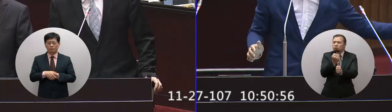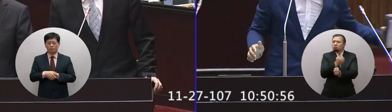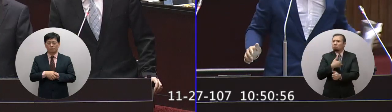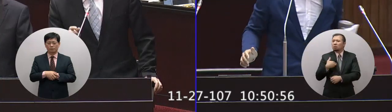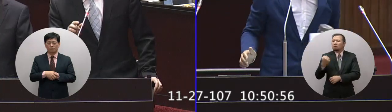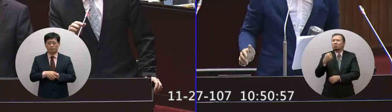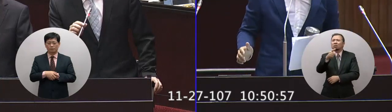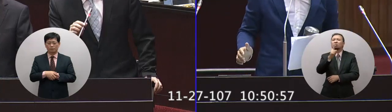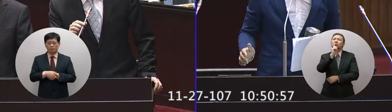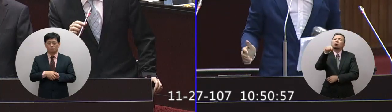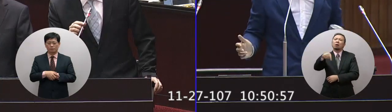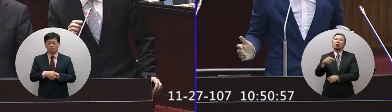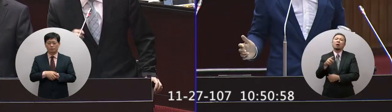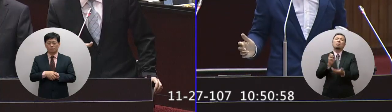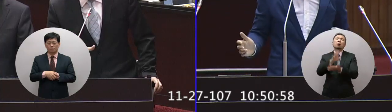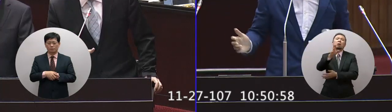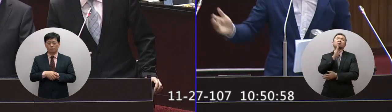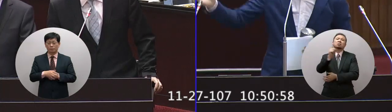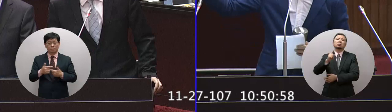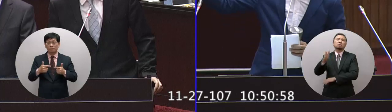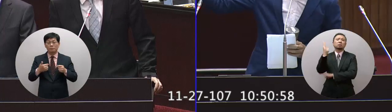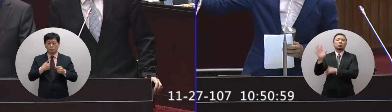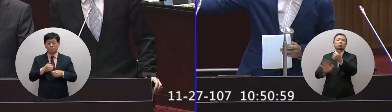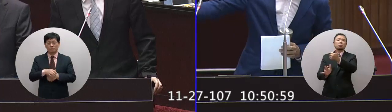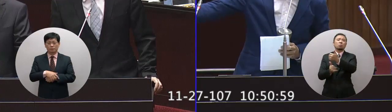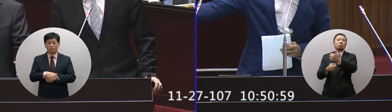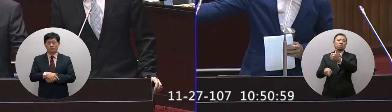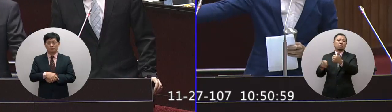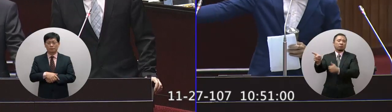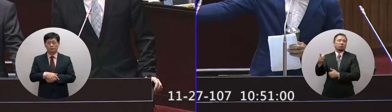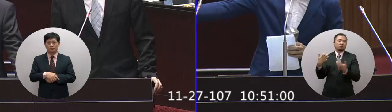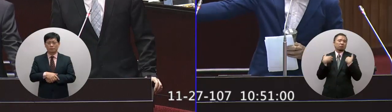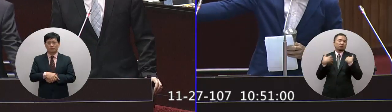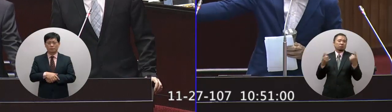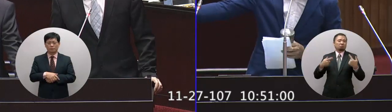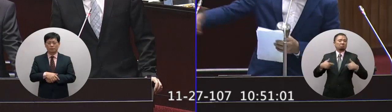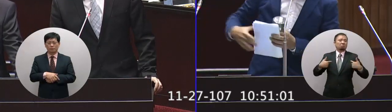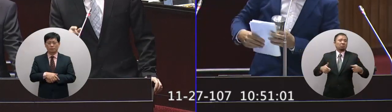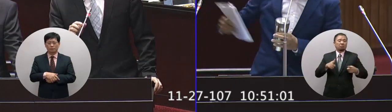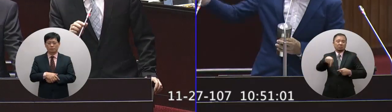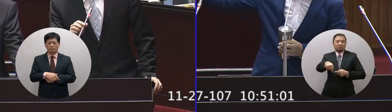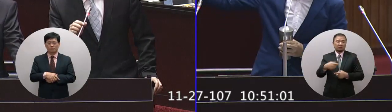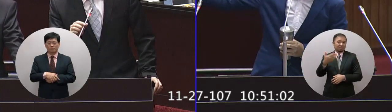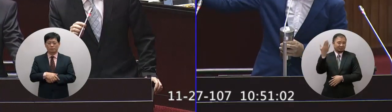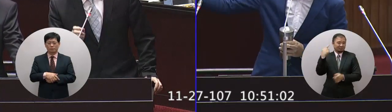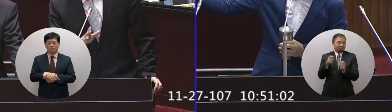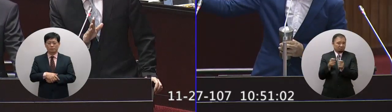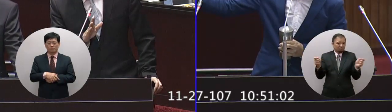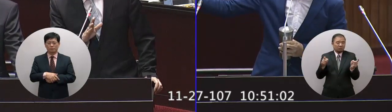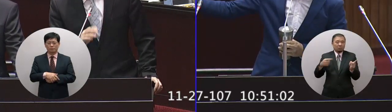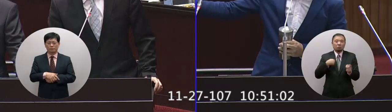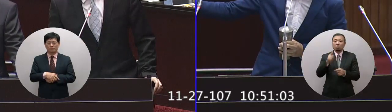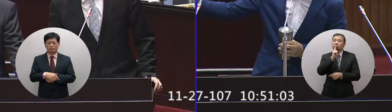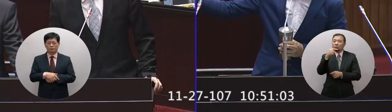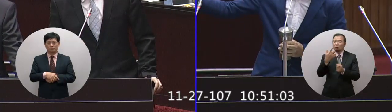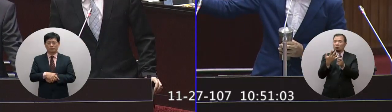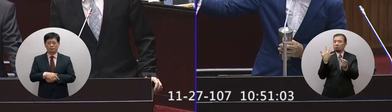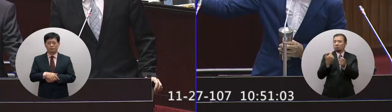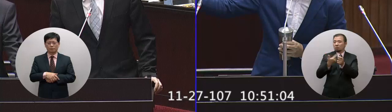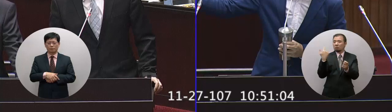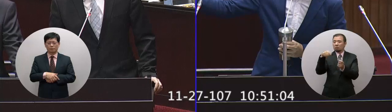是政委做的，不关我的事，内容不关我的事，然后呢，这些长期的问题，我所指的五六年前就知道的事